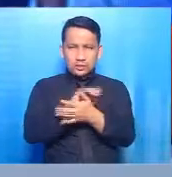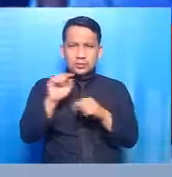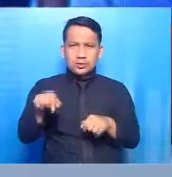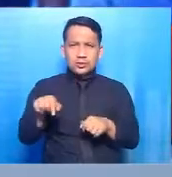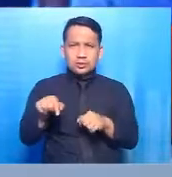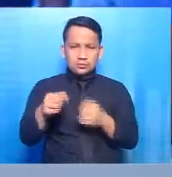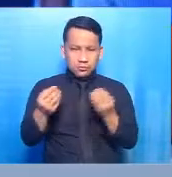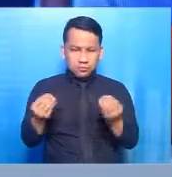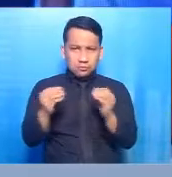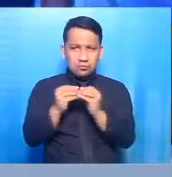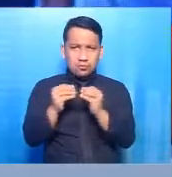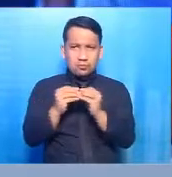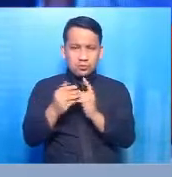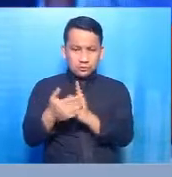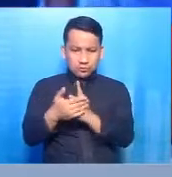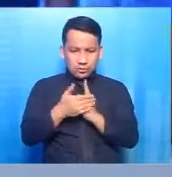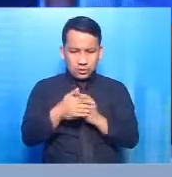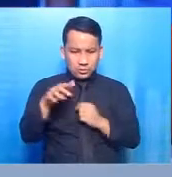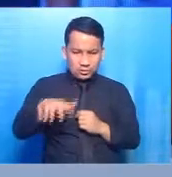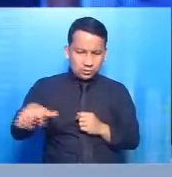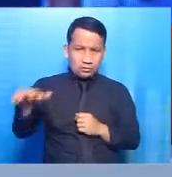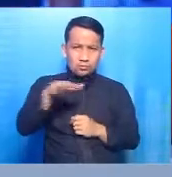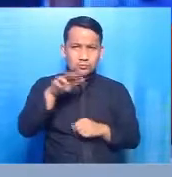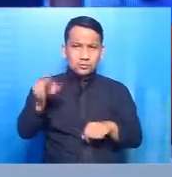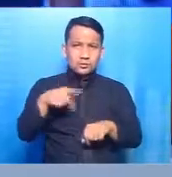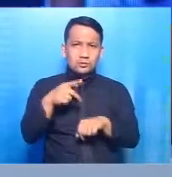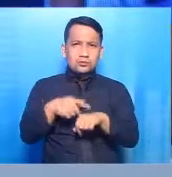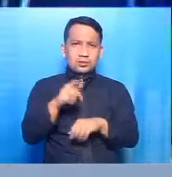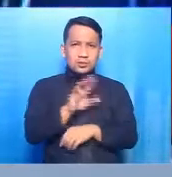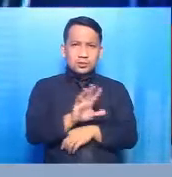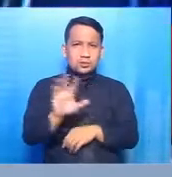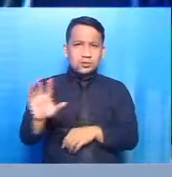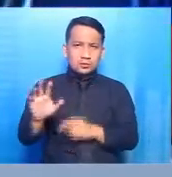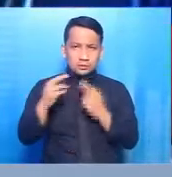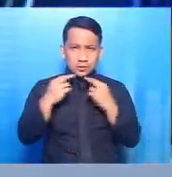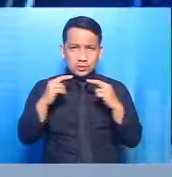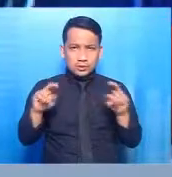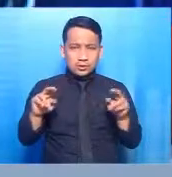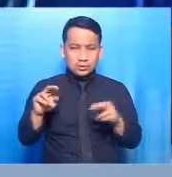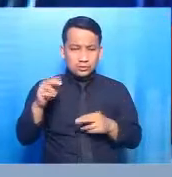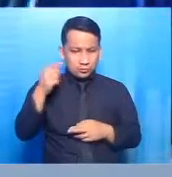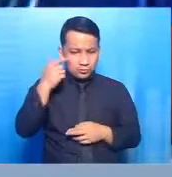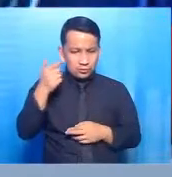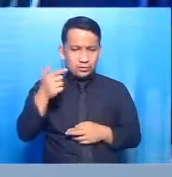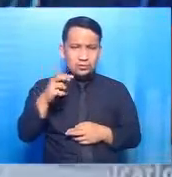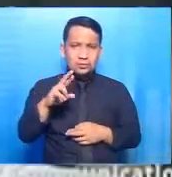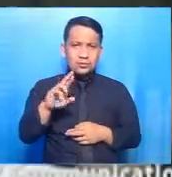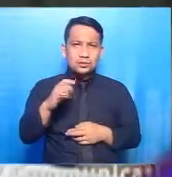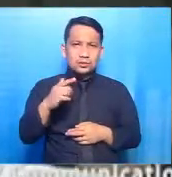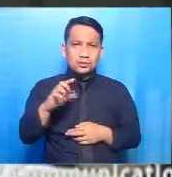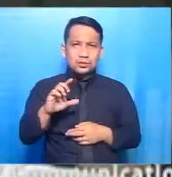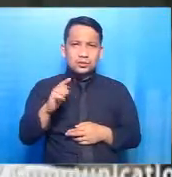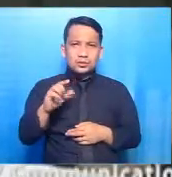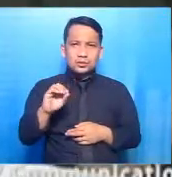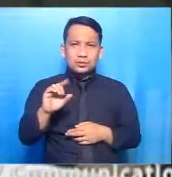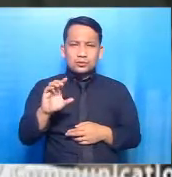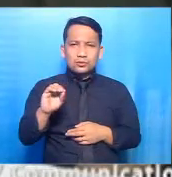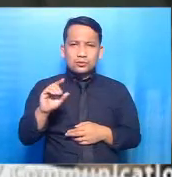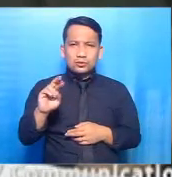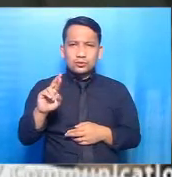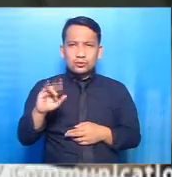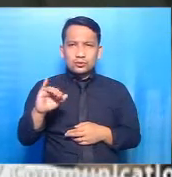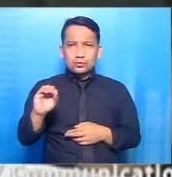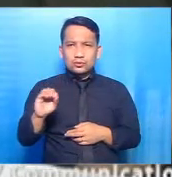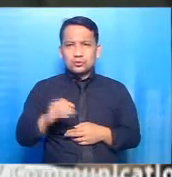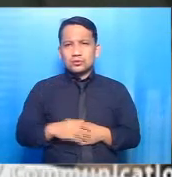nang isailalim sa quarantine ang bansa. Nasa frontline ng balitang yan, si Greg Gregorio. The